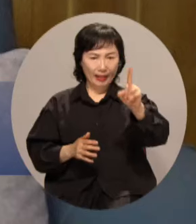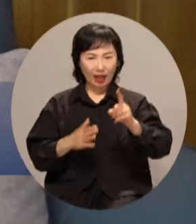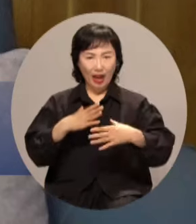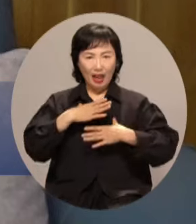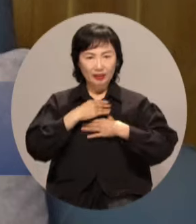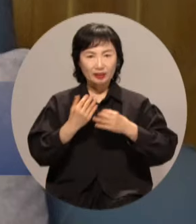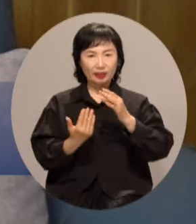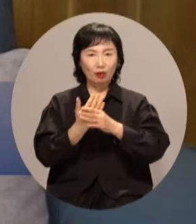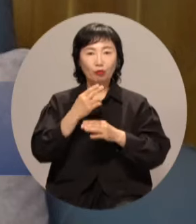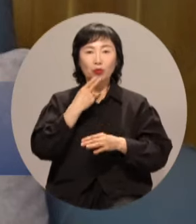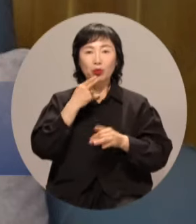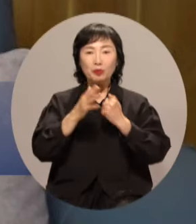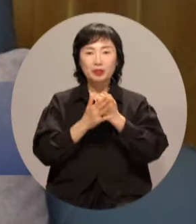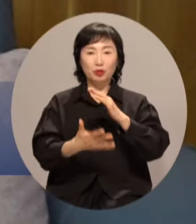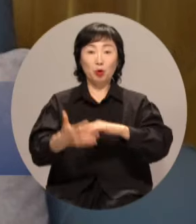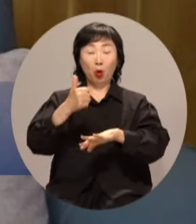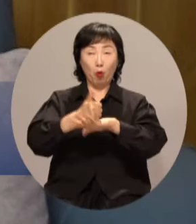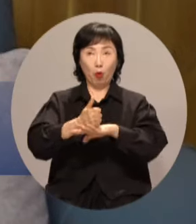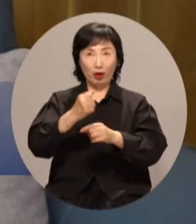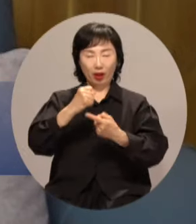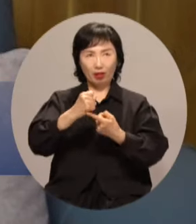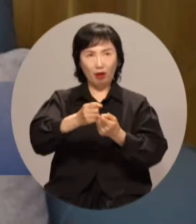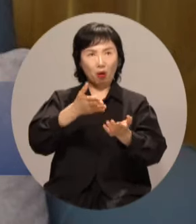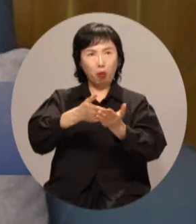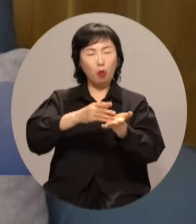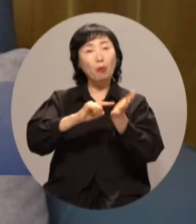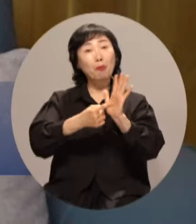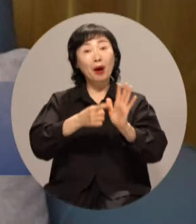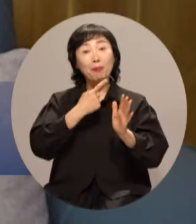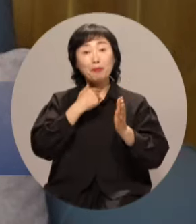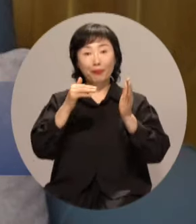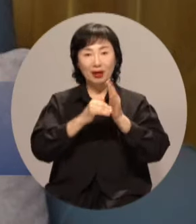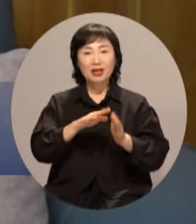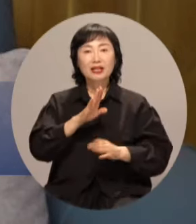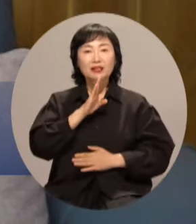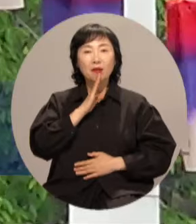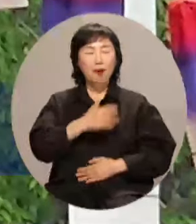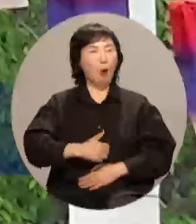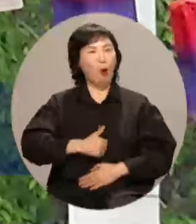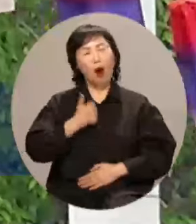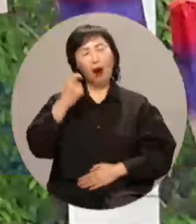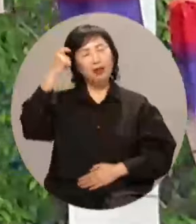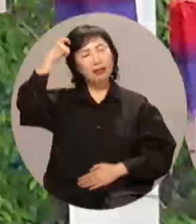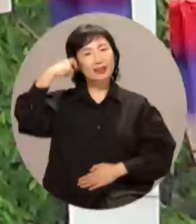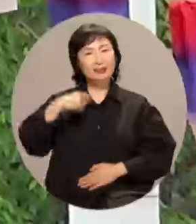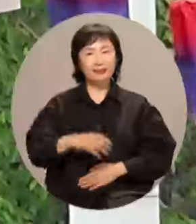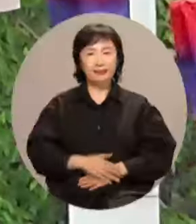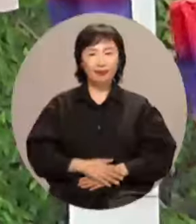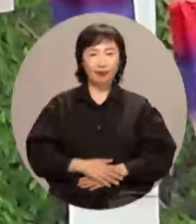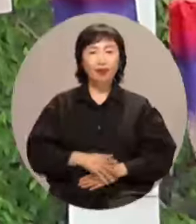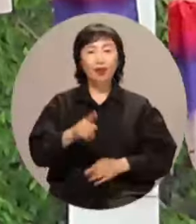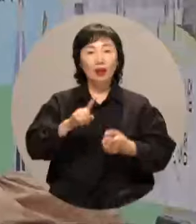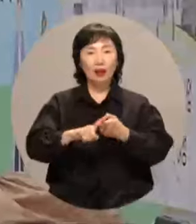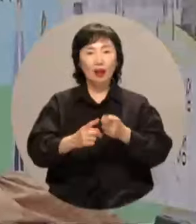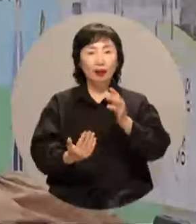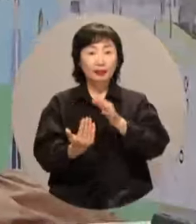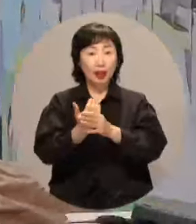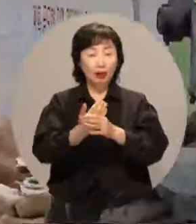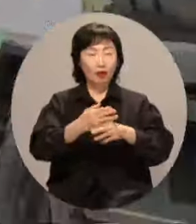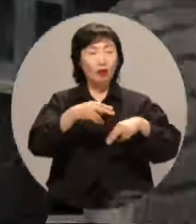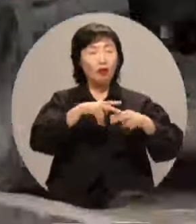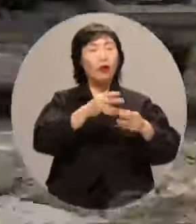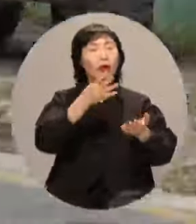뭐 성공적인 축제를 했다는 보도자료가 나오던데 그걸 보면서 전 진짜 그게 화가 나더라고요. 한편 이태원 참사가 발생한